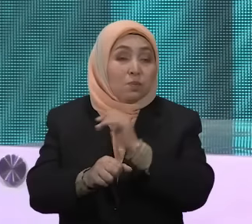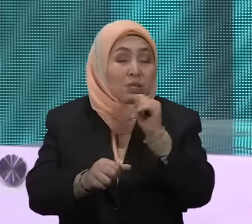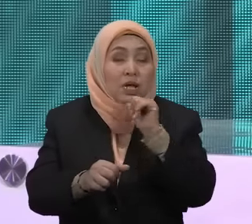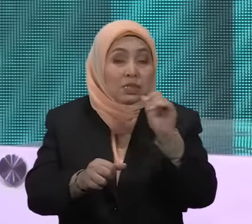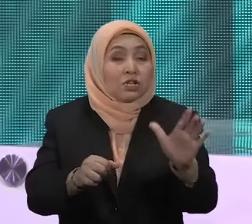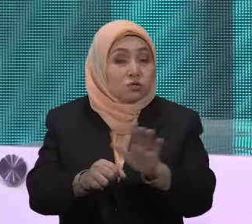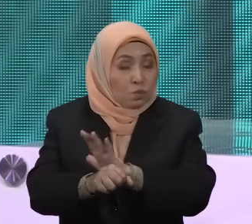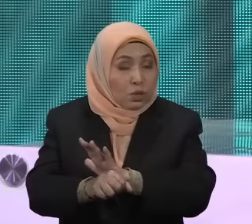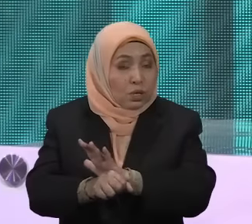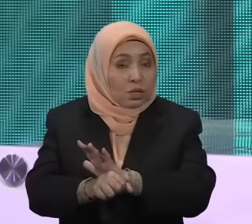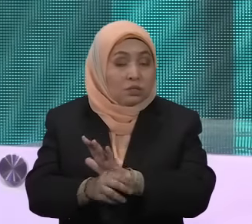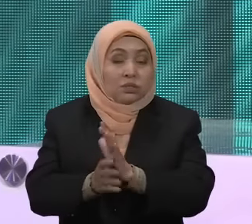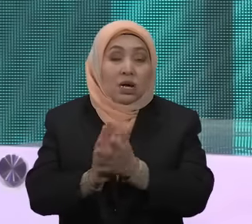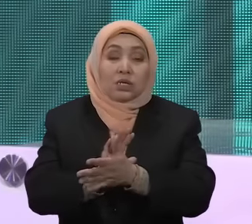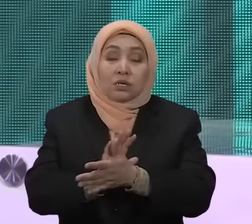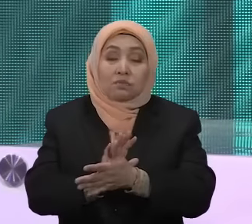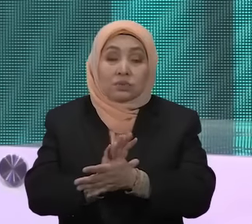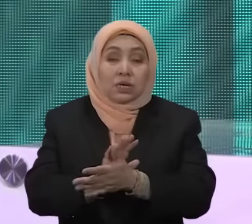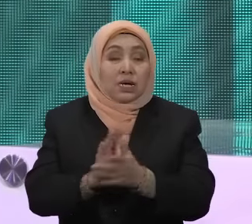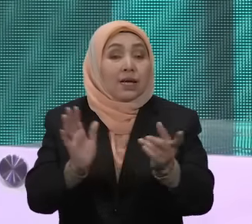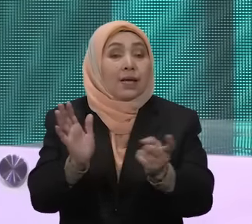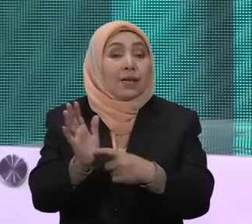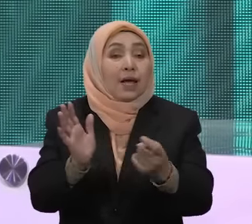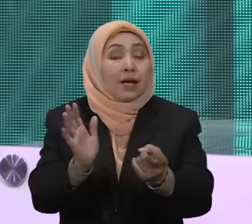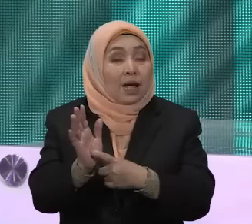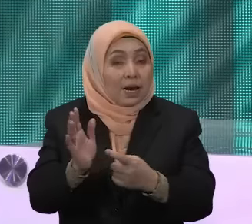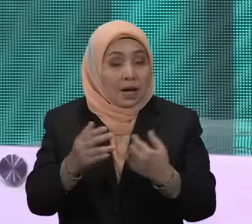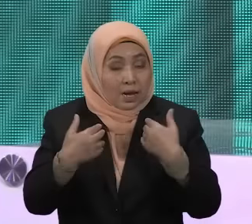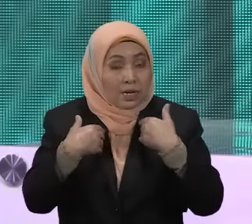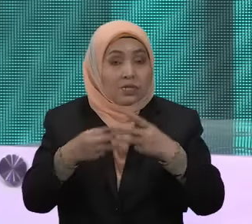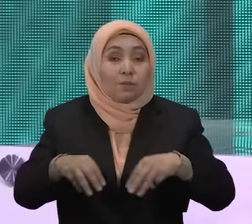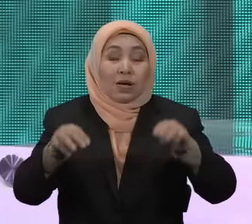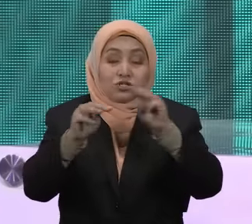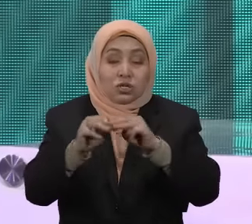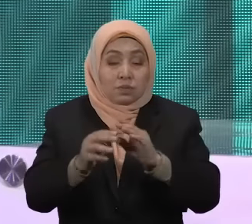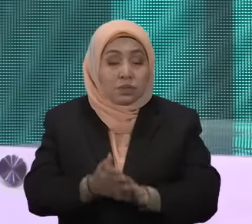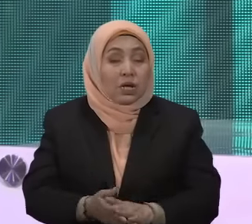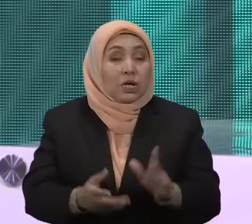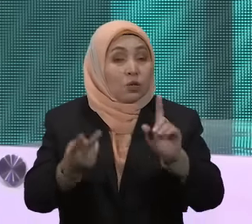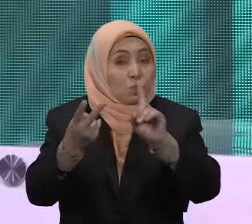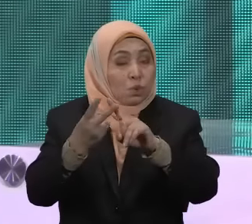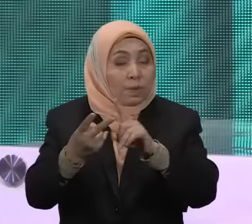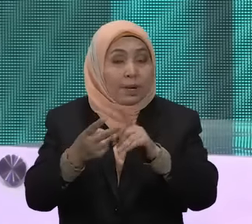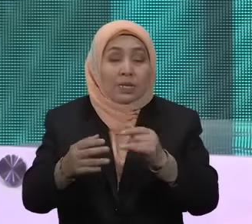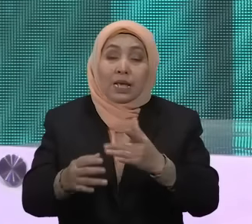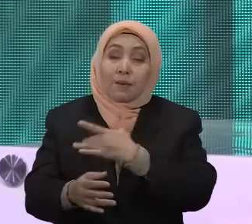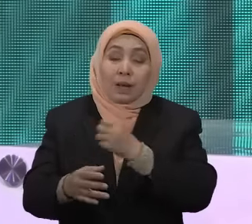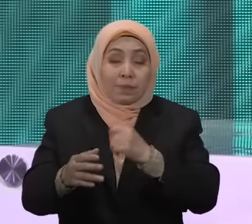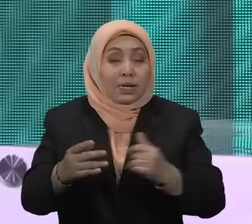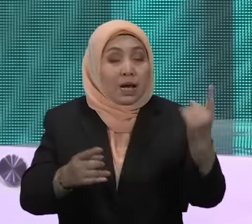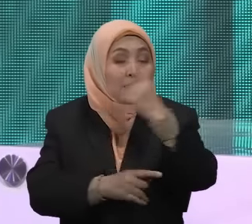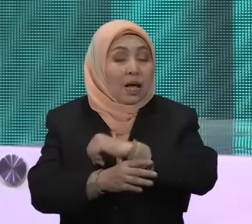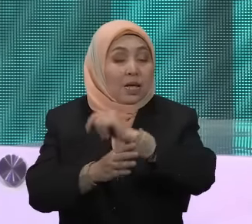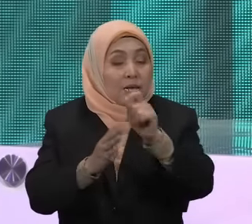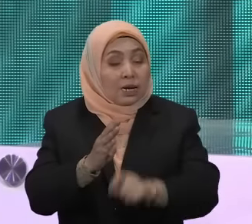tetapi tidak sempurna, maka dia kadang-kadang berada di masjid. Yang pertama. Yang keduanya adalah beriman kepada hari akhirat,